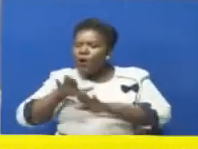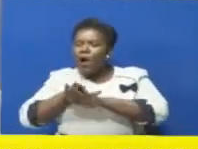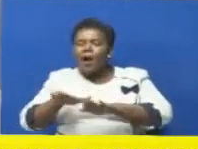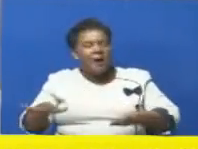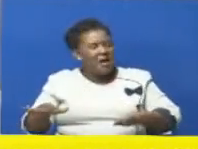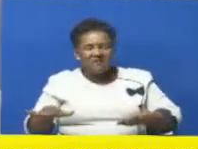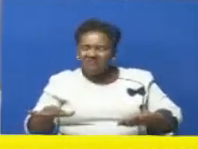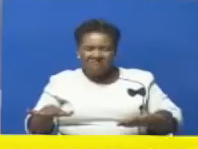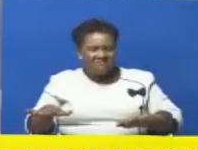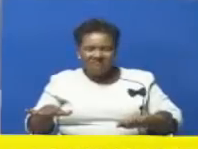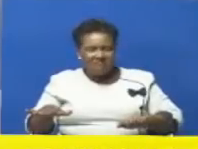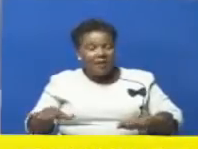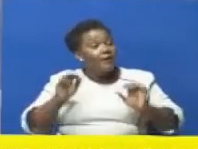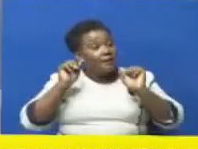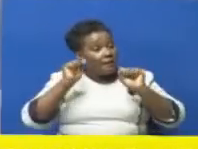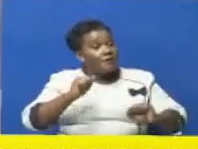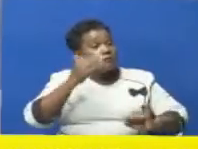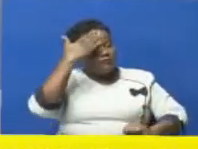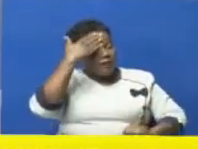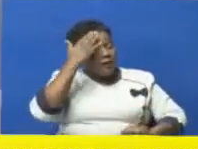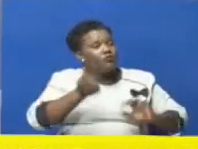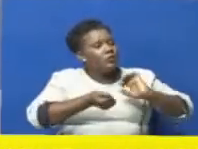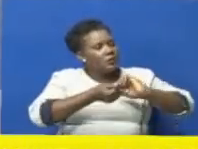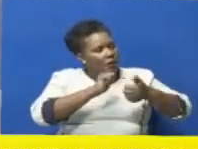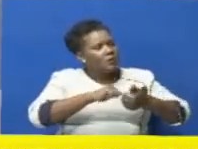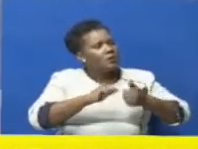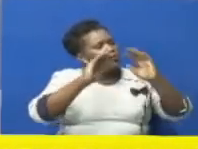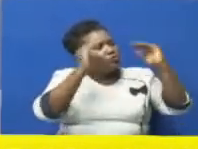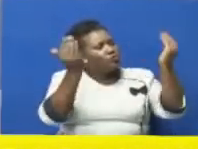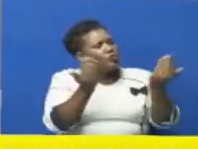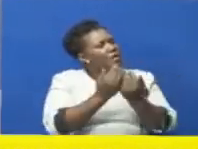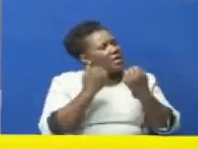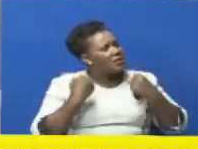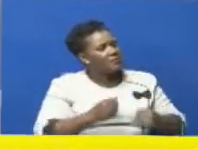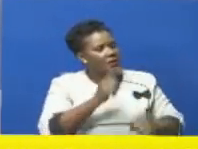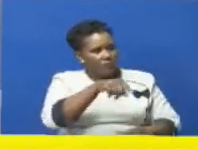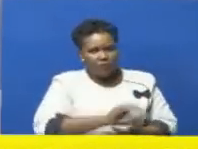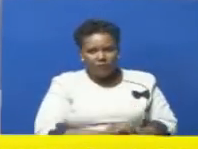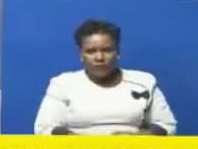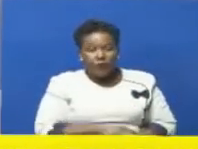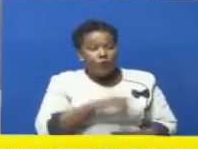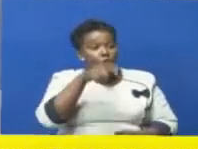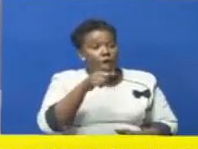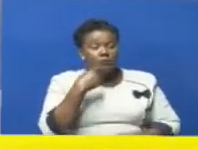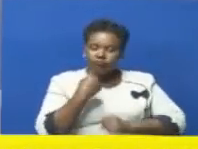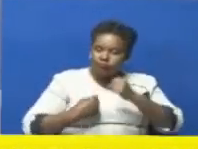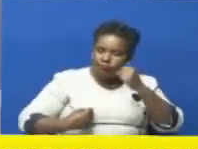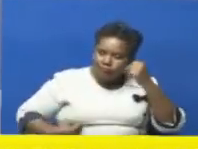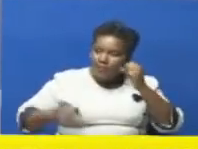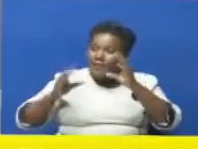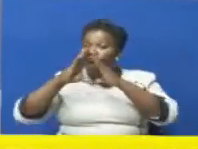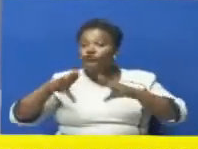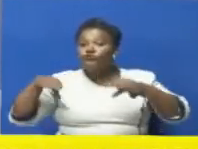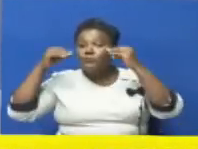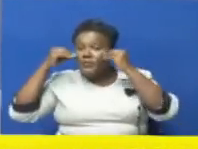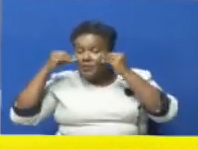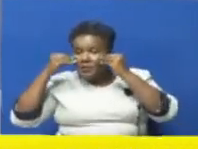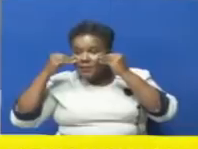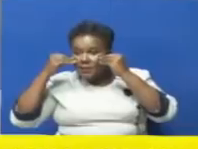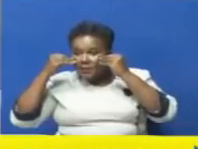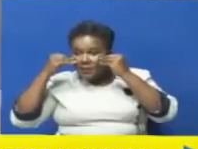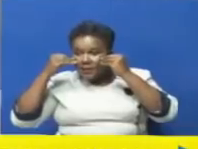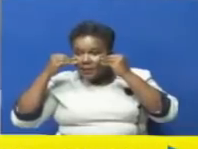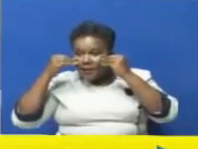zote, sio? Kwa hiyo lazima tujue hili tatizo lipo dunia nzima. Hao waliokimbilia kwenda Mozambiki, kwani walikuwa wanacheza hapa